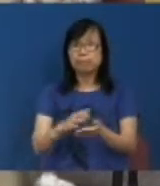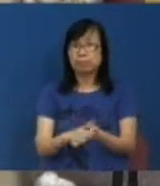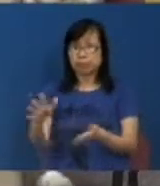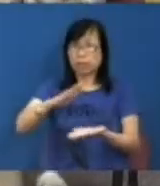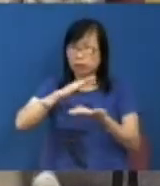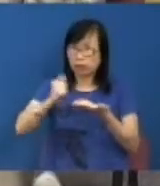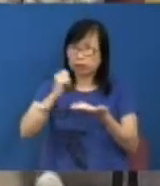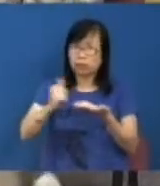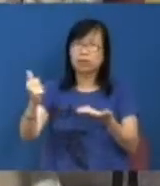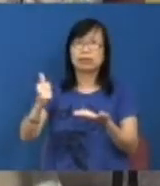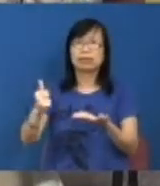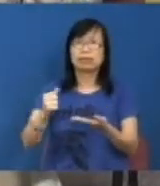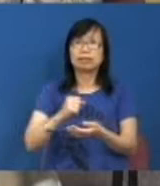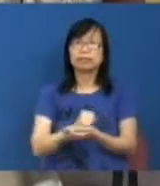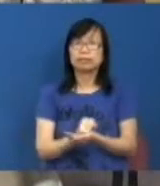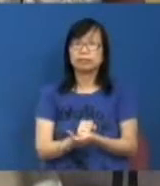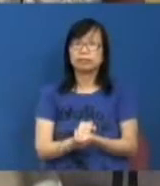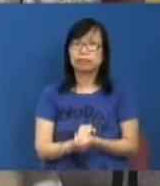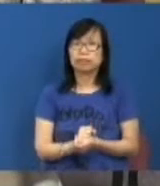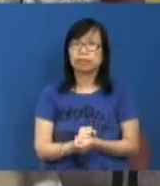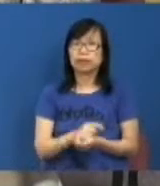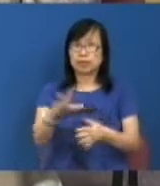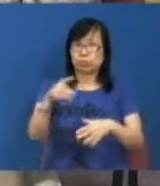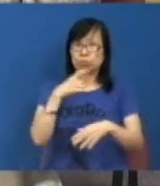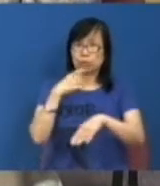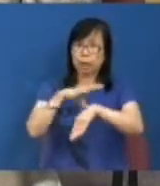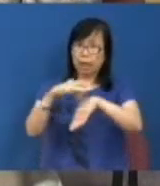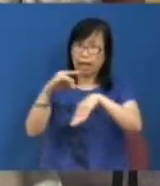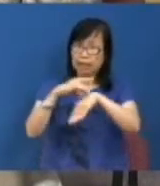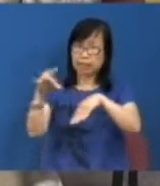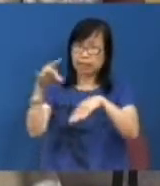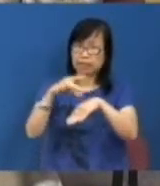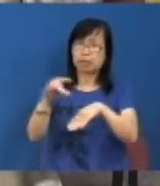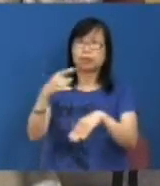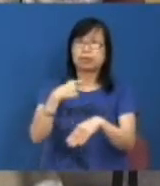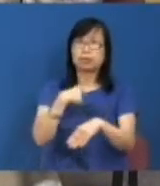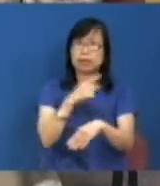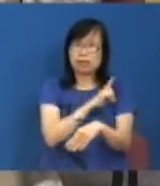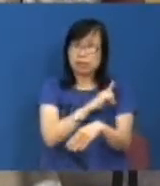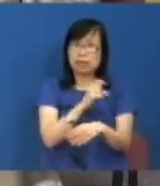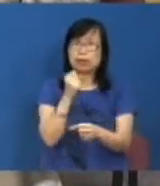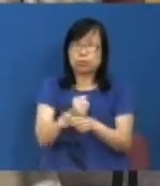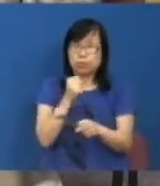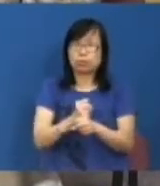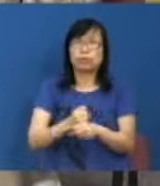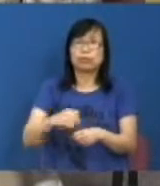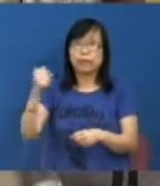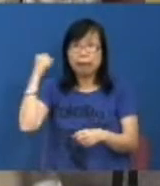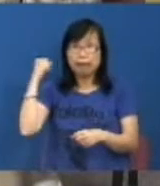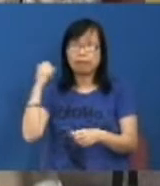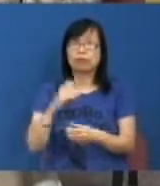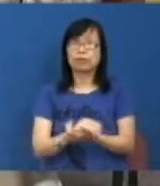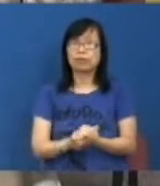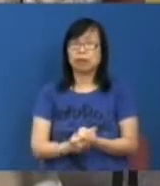淨嘅能源， 乾淨冇錯。因為其實一嚟你要慳之餘，仲要自己可以做到個 self sustainability， 咁可能就會更加